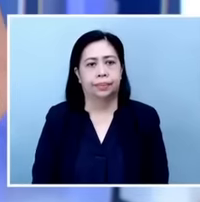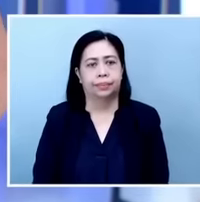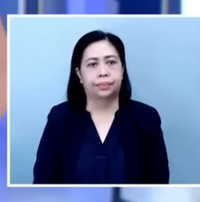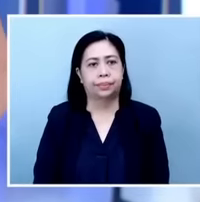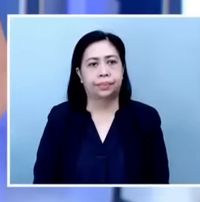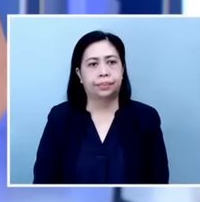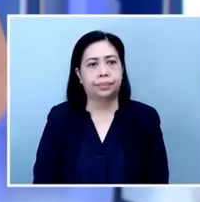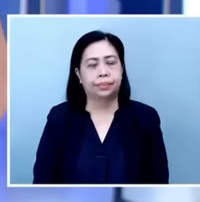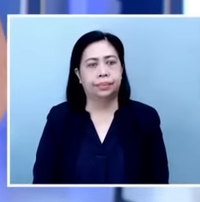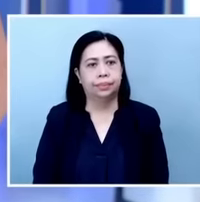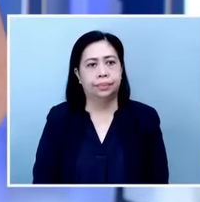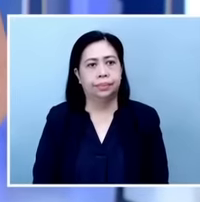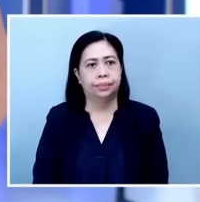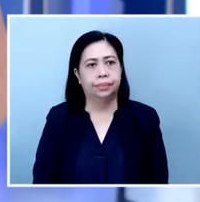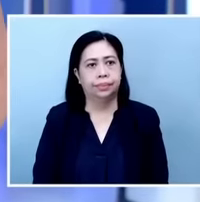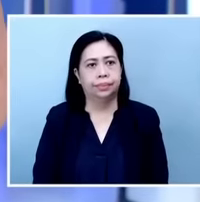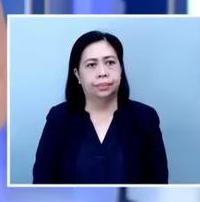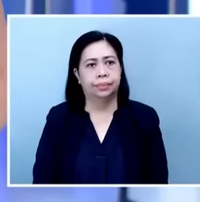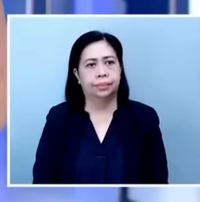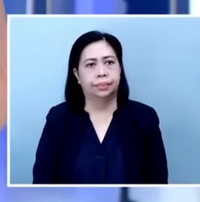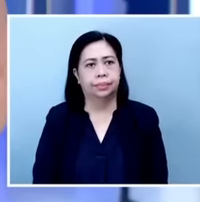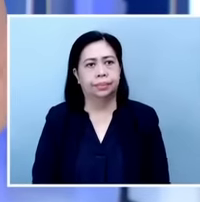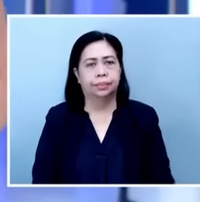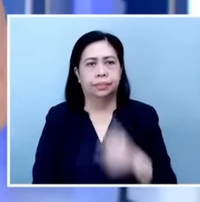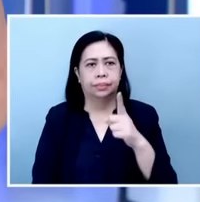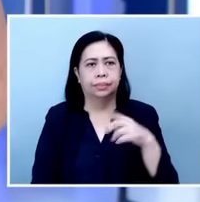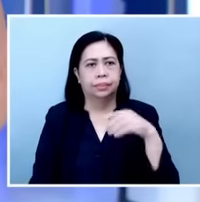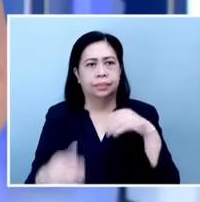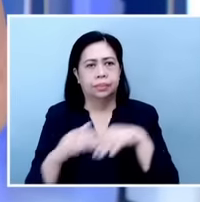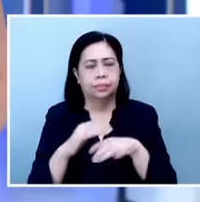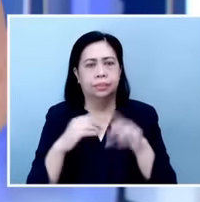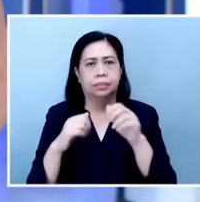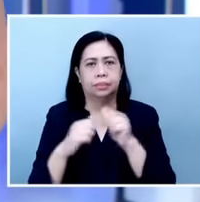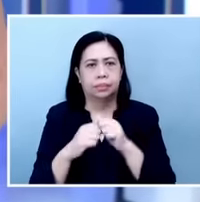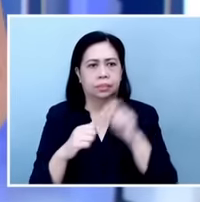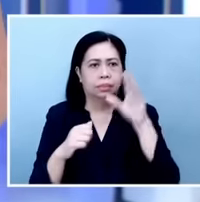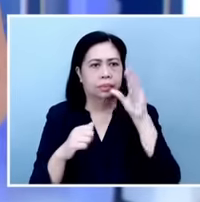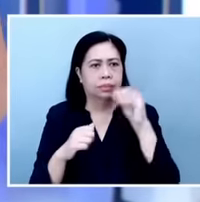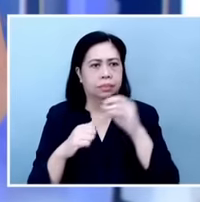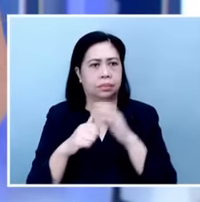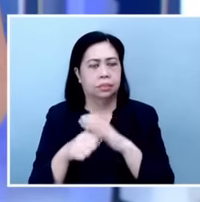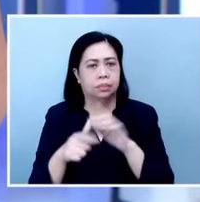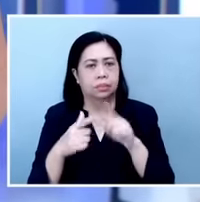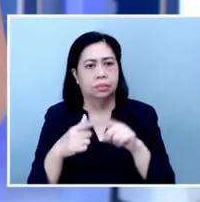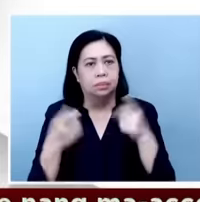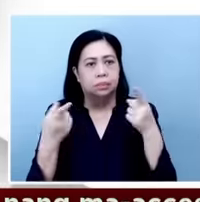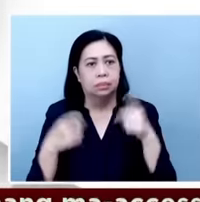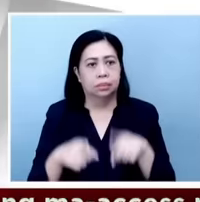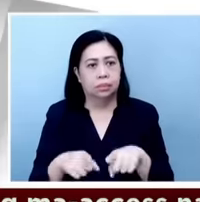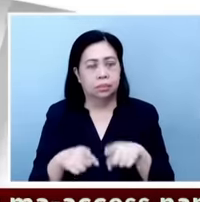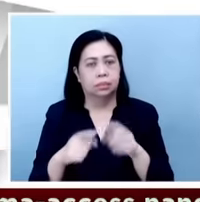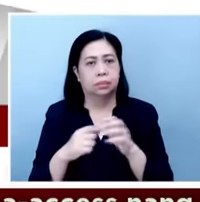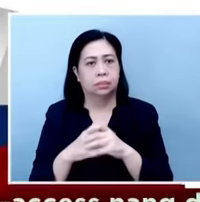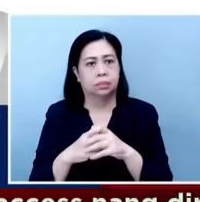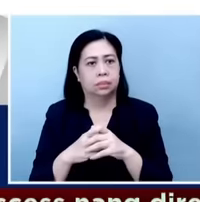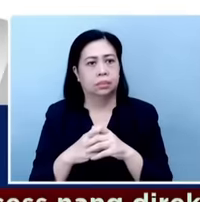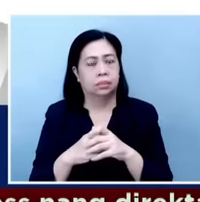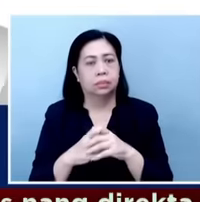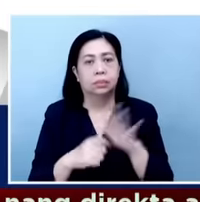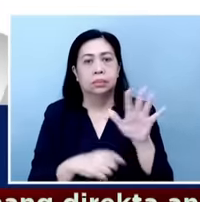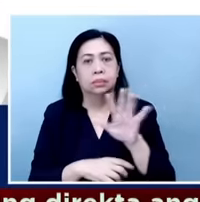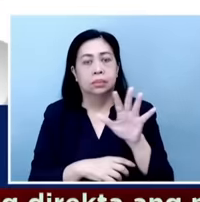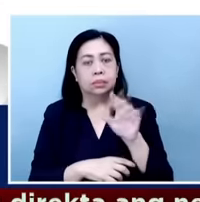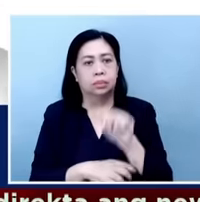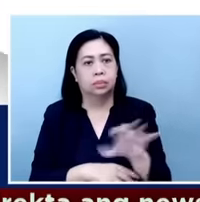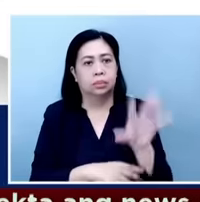Isang coffee stall sa Lahog, Cebu City ang pinasok ng isang lalaki. Naganap ang insidente pasado alas 5 ng